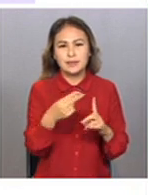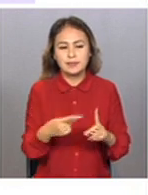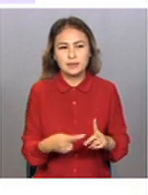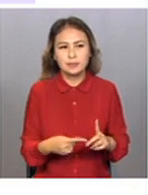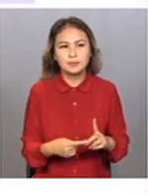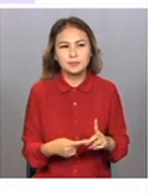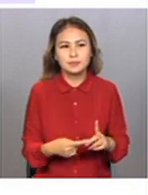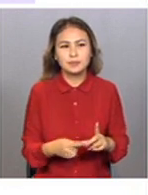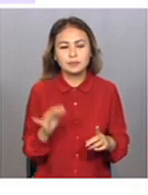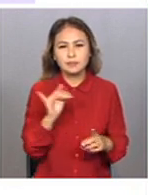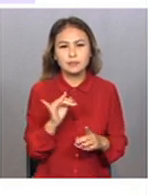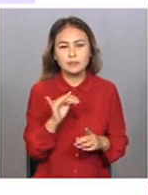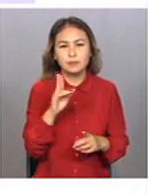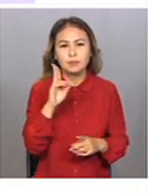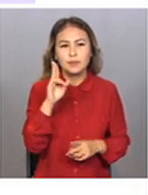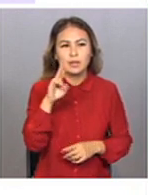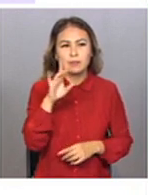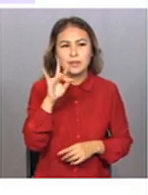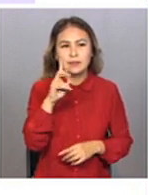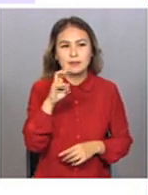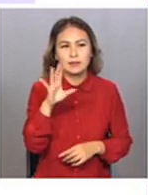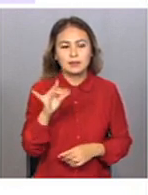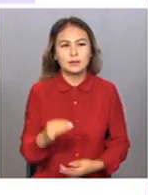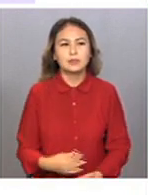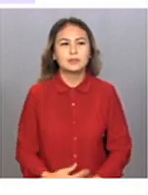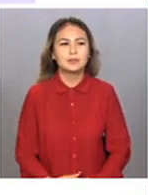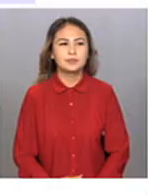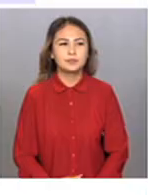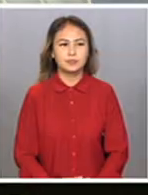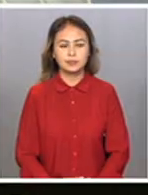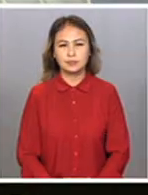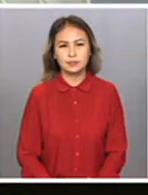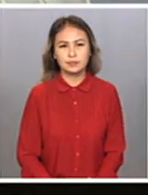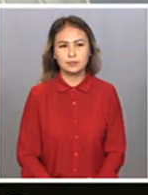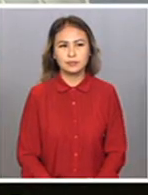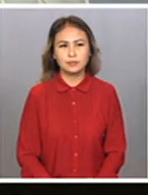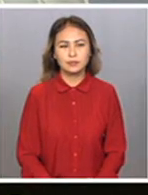И признаки этих типов текста.